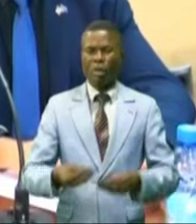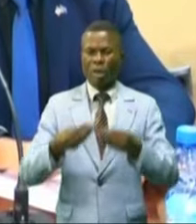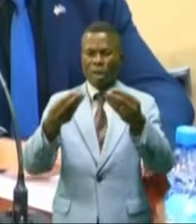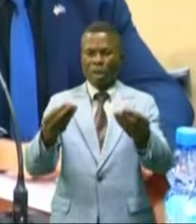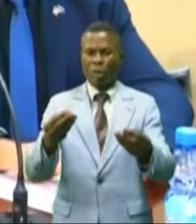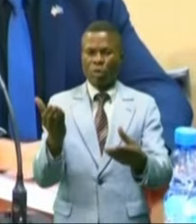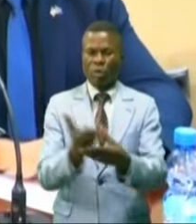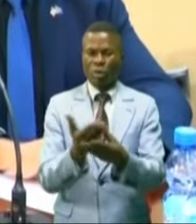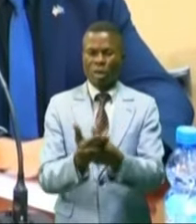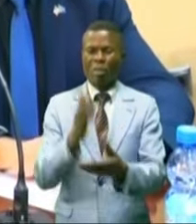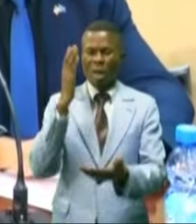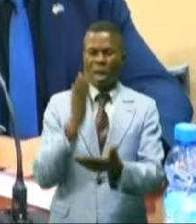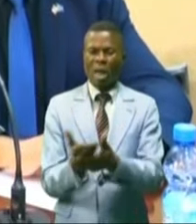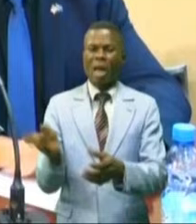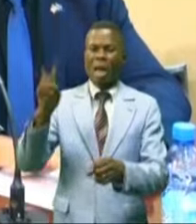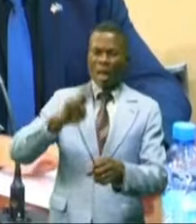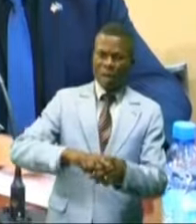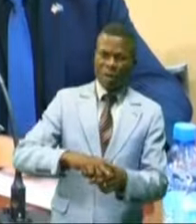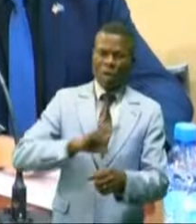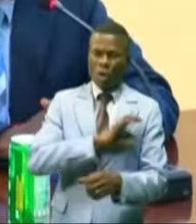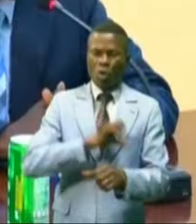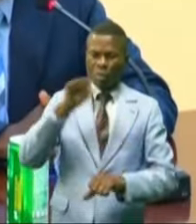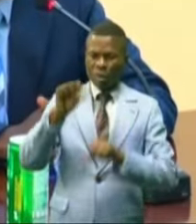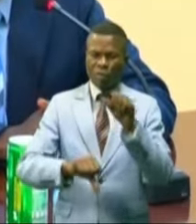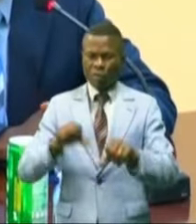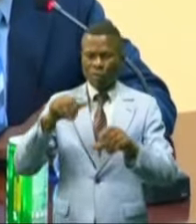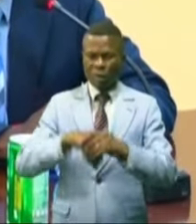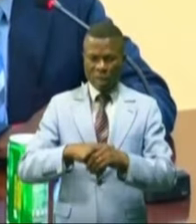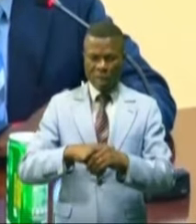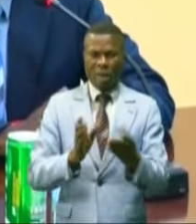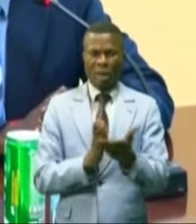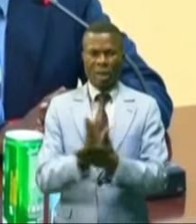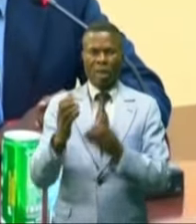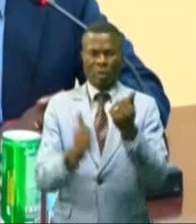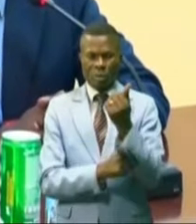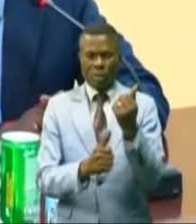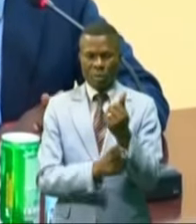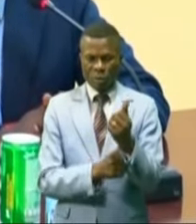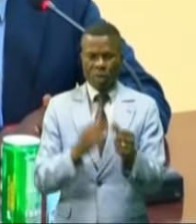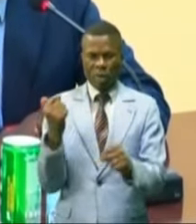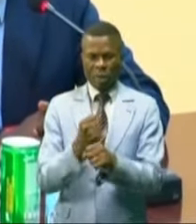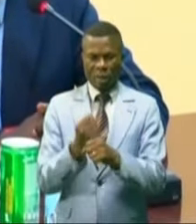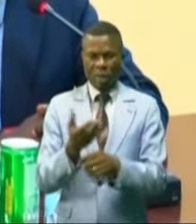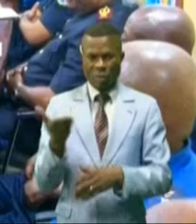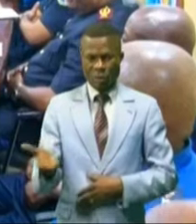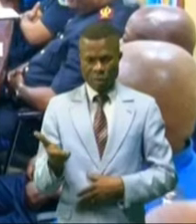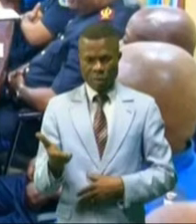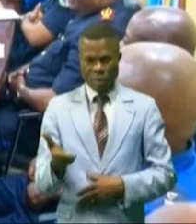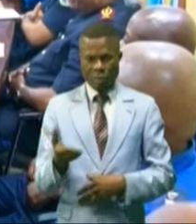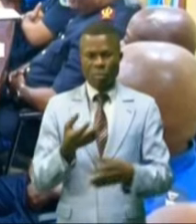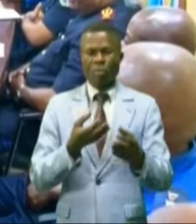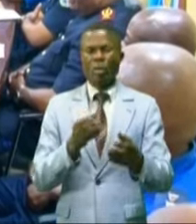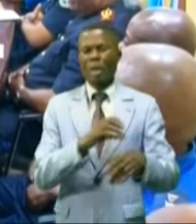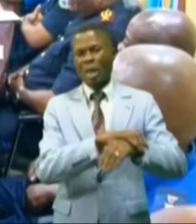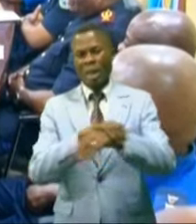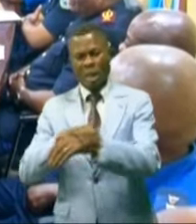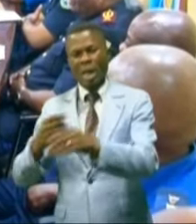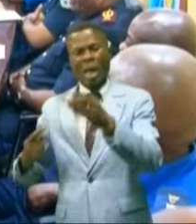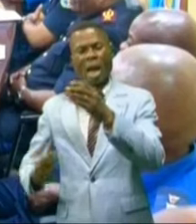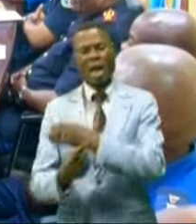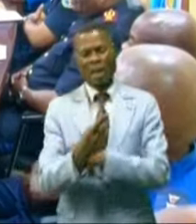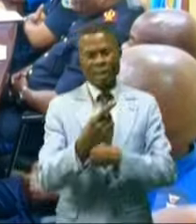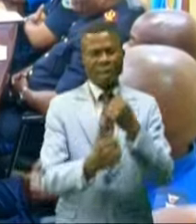les violations ou abus possibles de forces de l'ordre dans leurs opérations et traduire les auteurs de ces